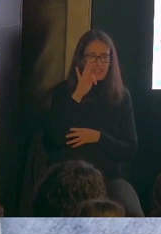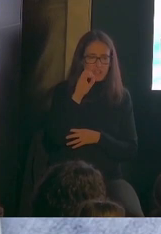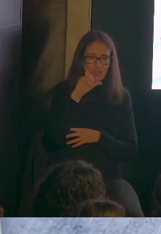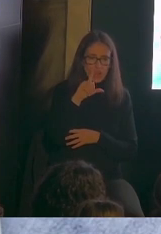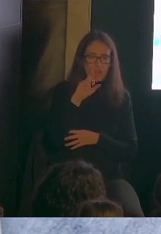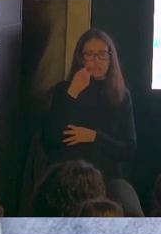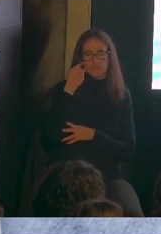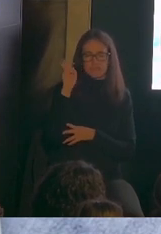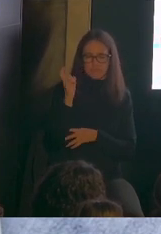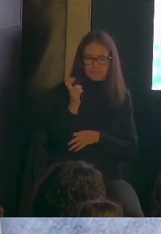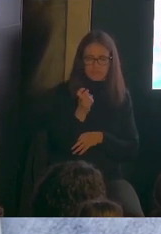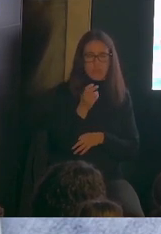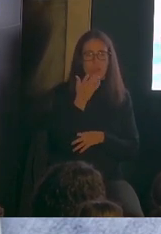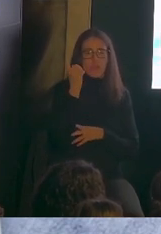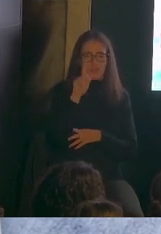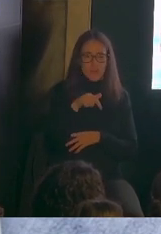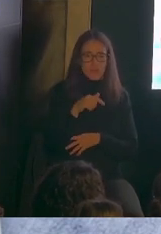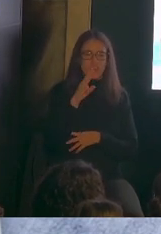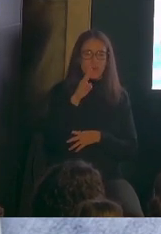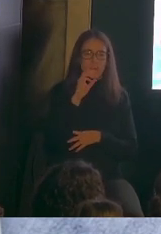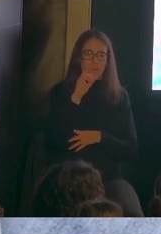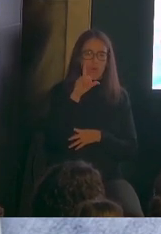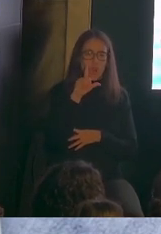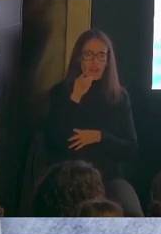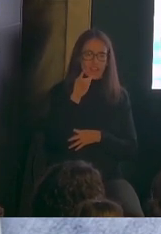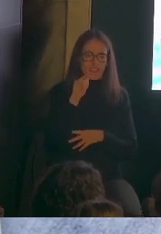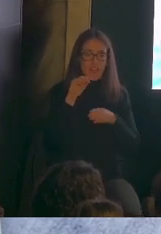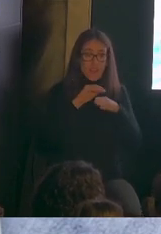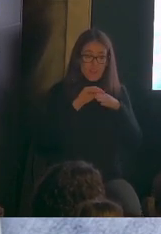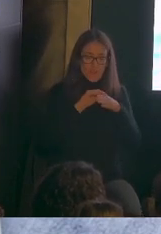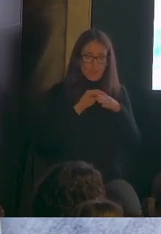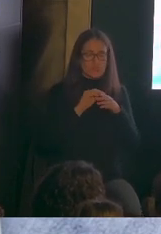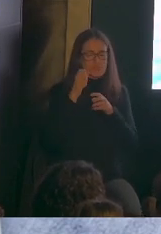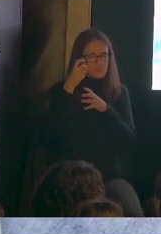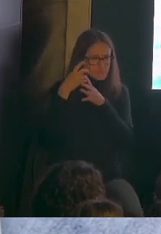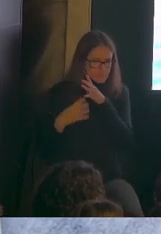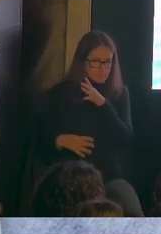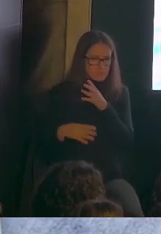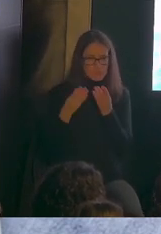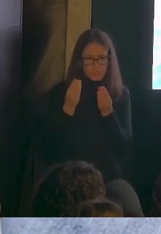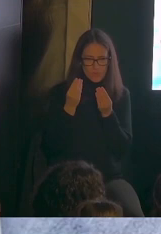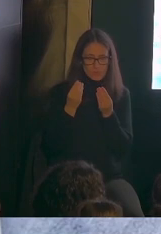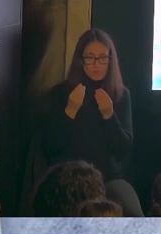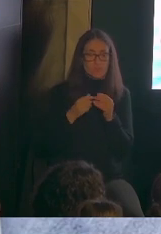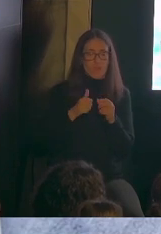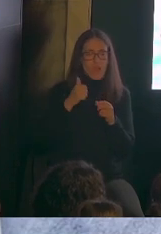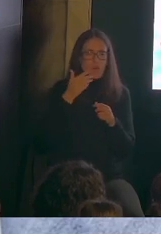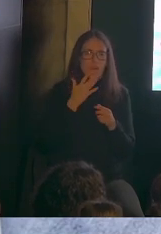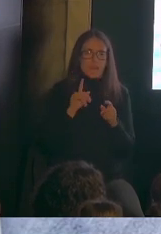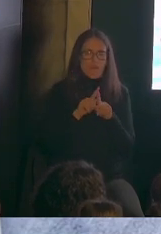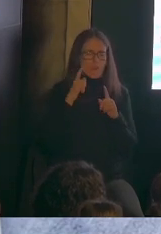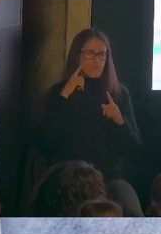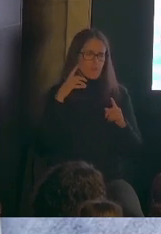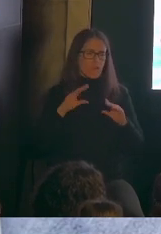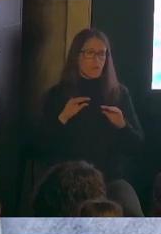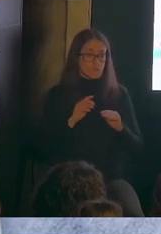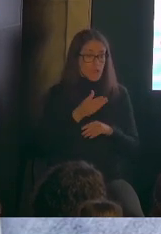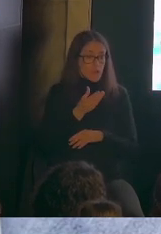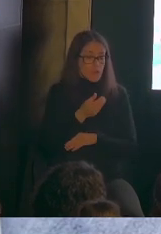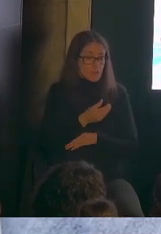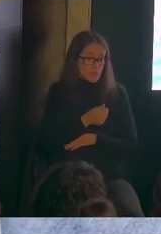tot i que hi ha hagut un gran boom i s'utilitza moltíssim, però bueno, és una altra alternativa, que al final